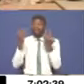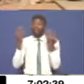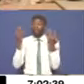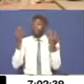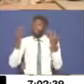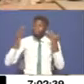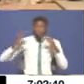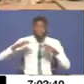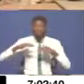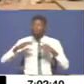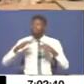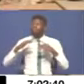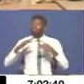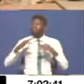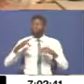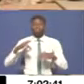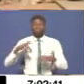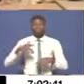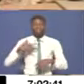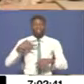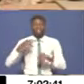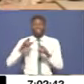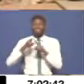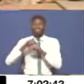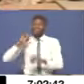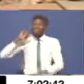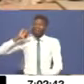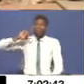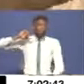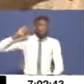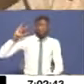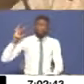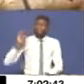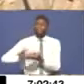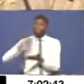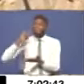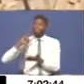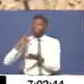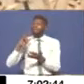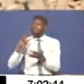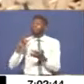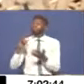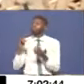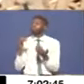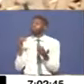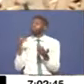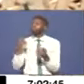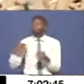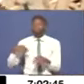rumepika kama ndeke ameanguka. Pua. Watu wametoroka. Baiki pomoromoka.